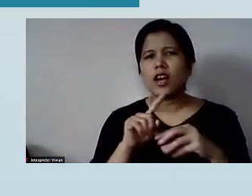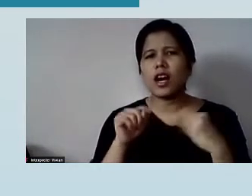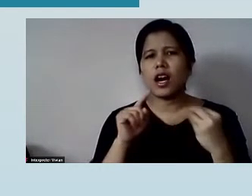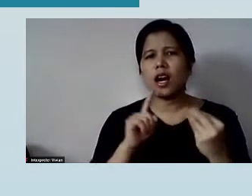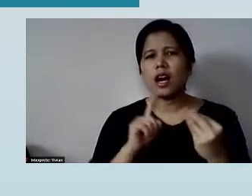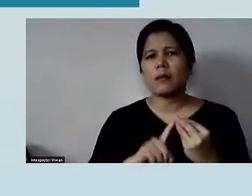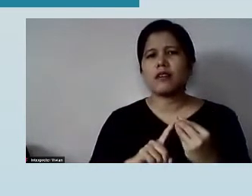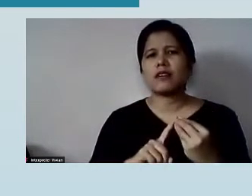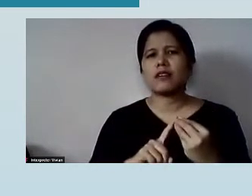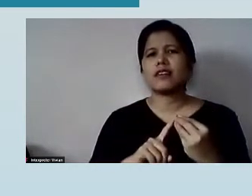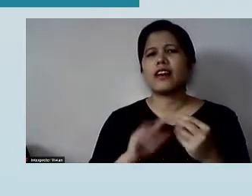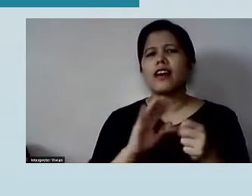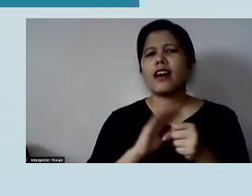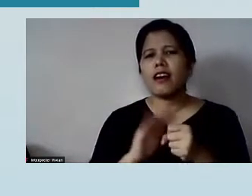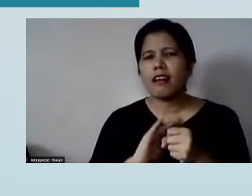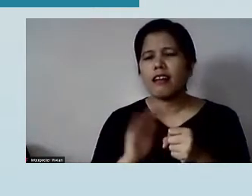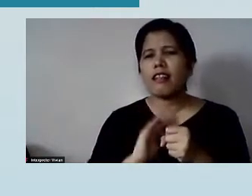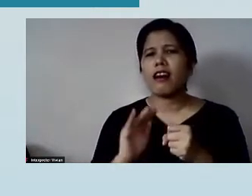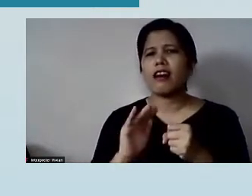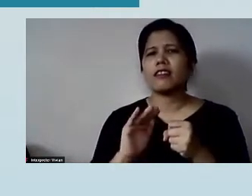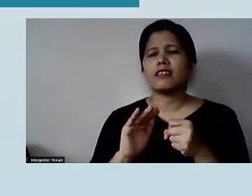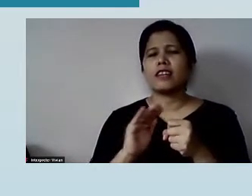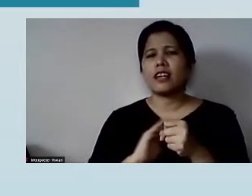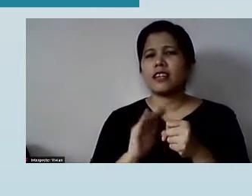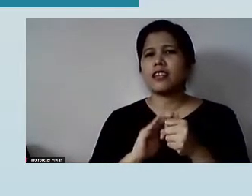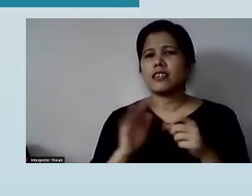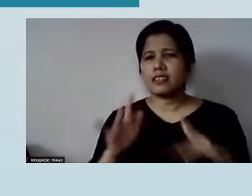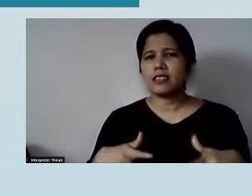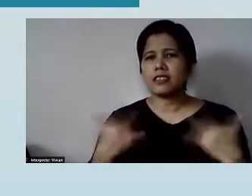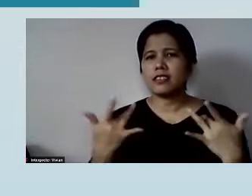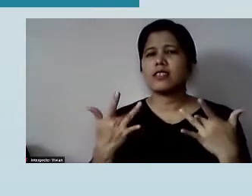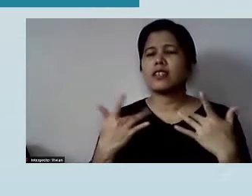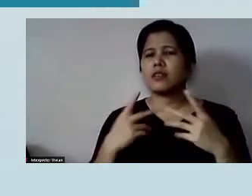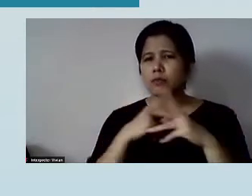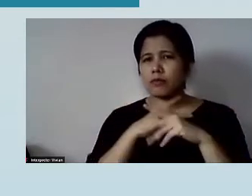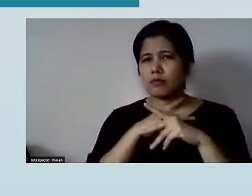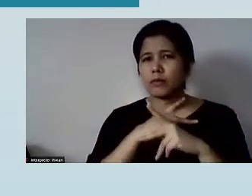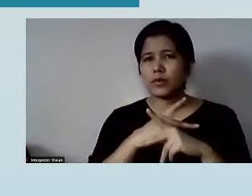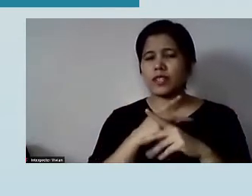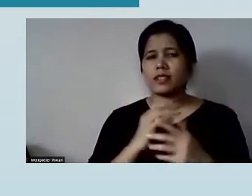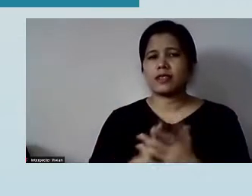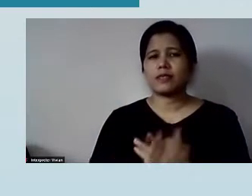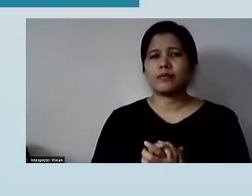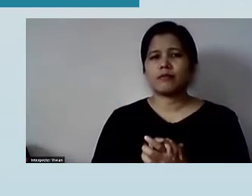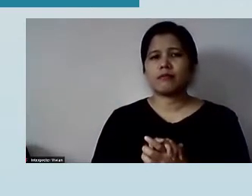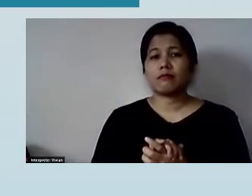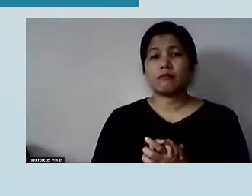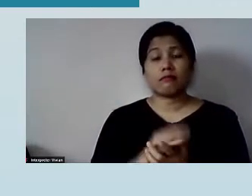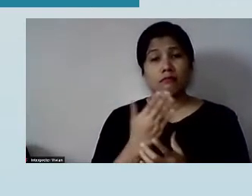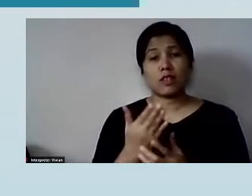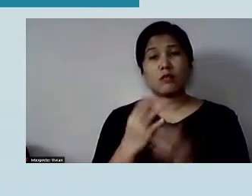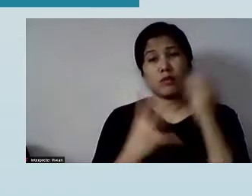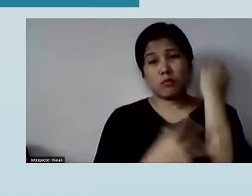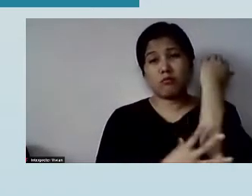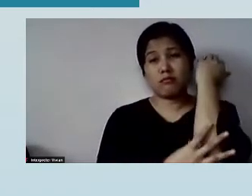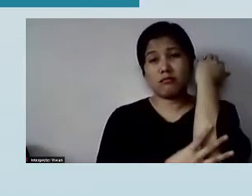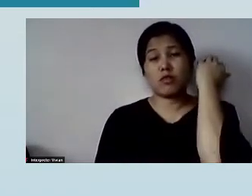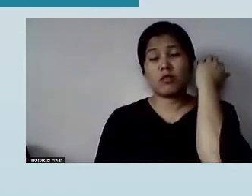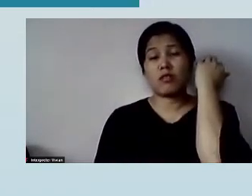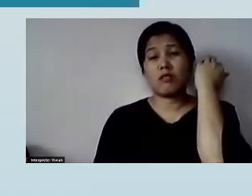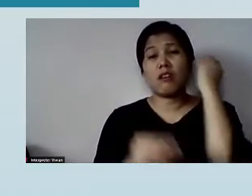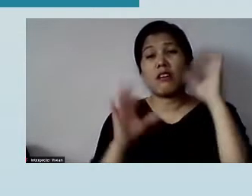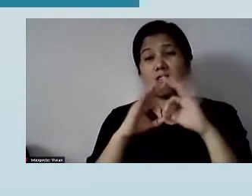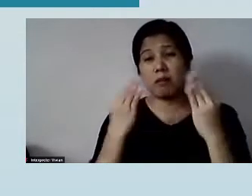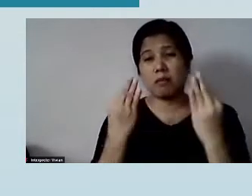adequate standard of living, mga social protection services po ito ng government. Eh, yung mga poor families na may ADHD